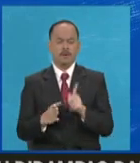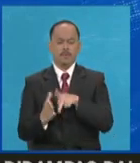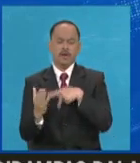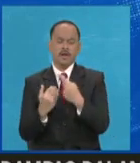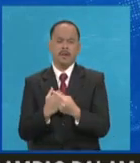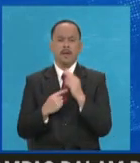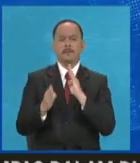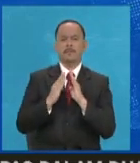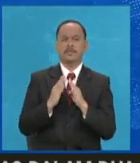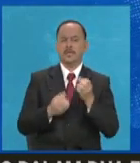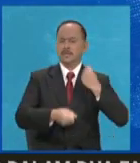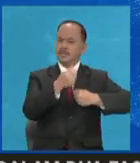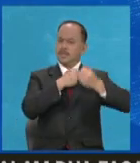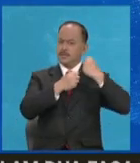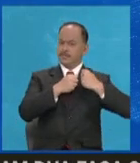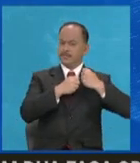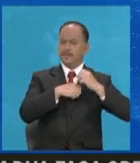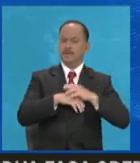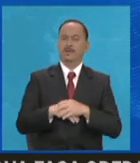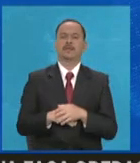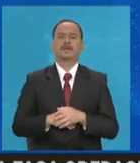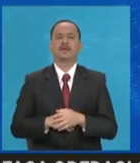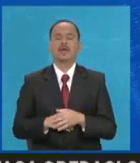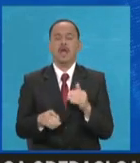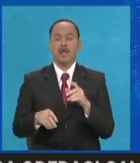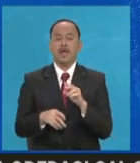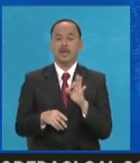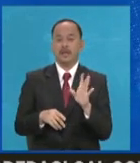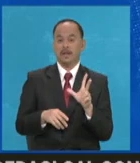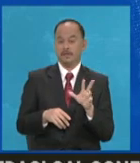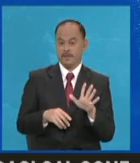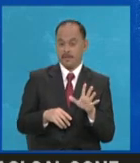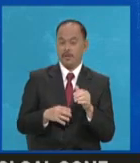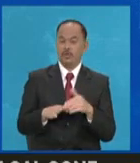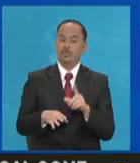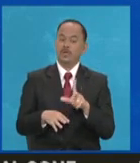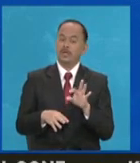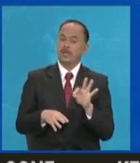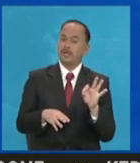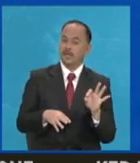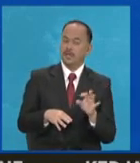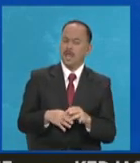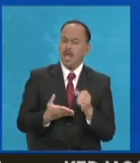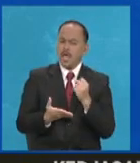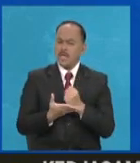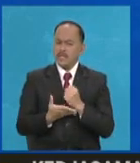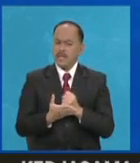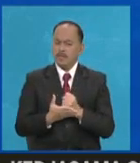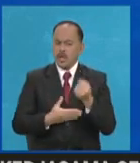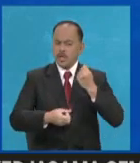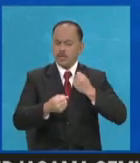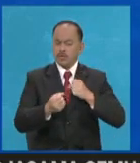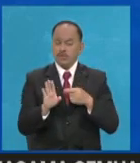bicara sejarah deposter histor Brunei eight Toni bertemakan stem sebagai sumber sejarah